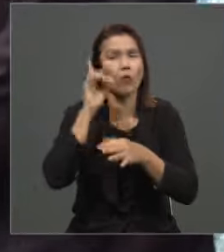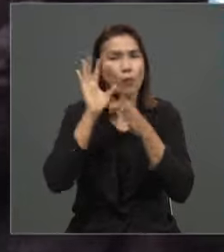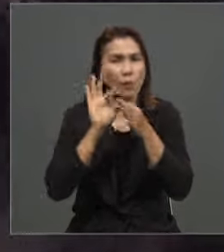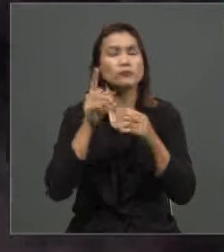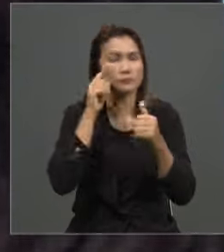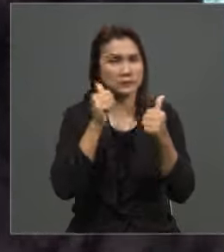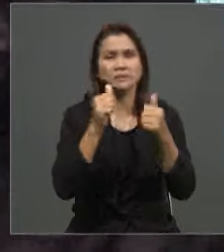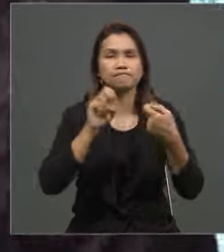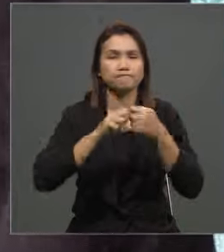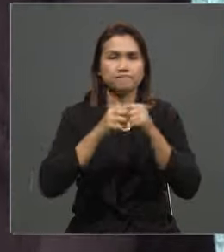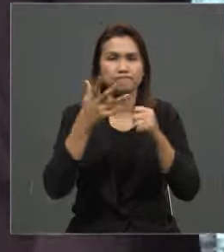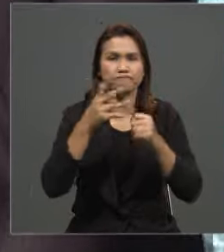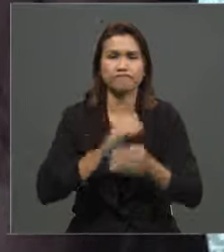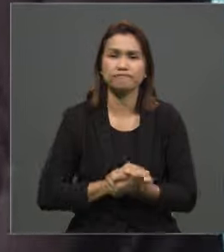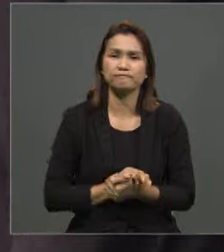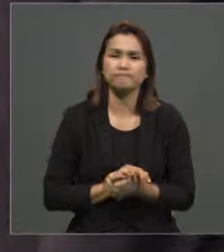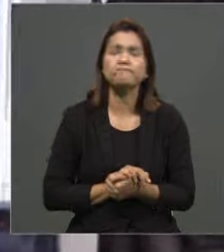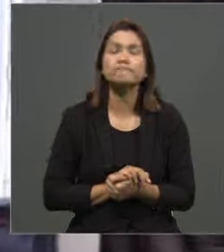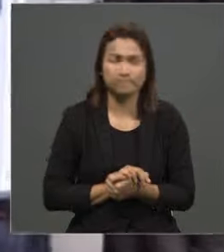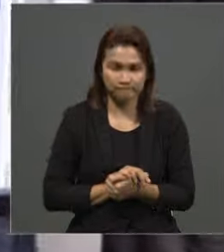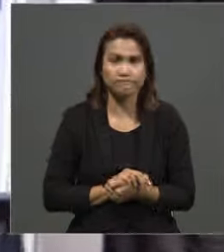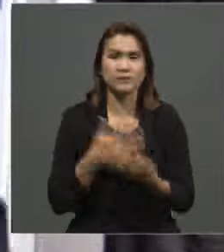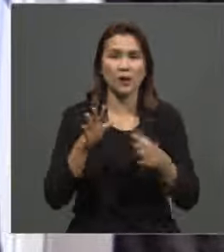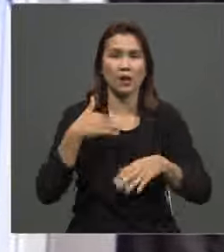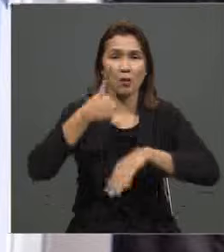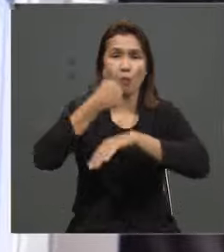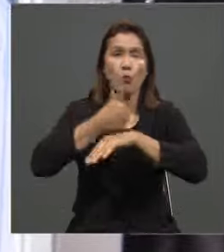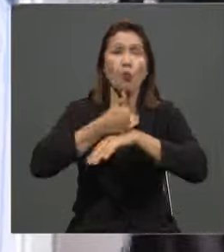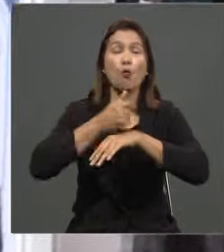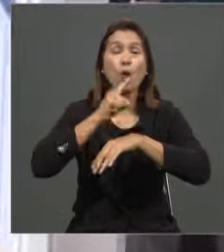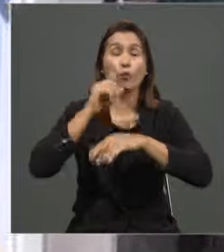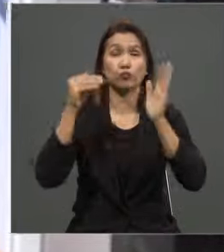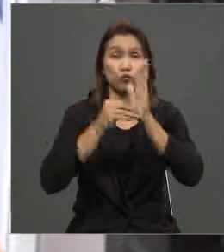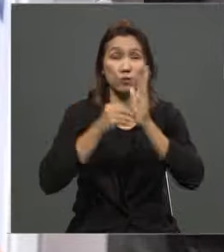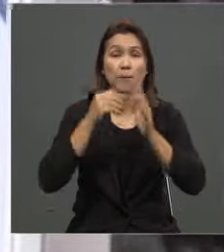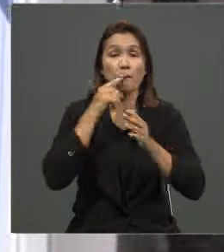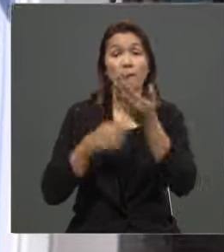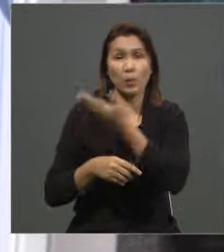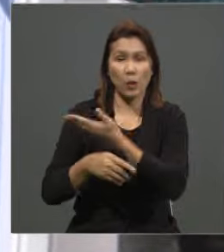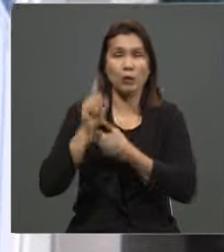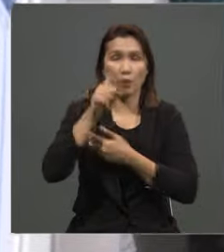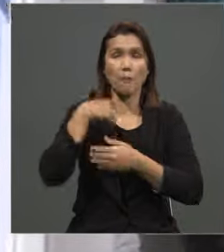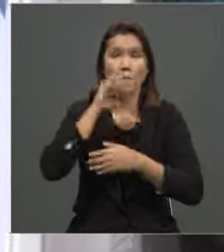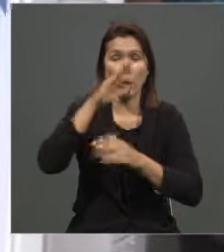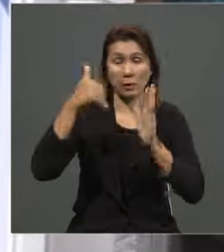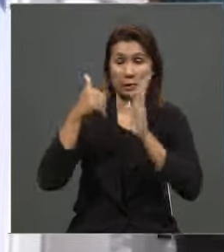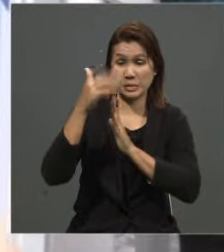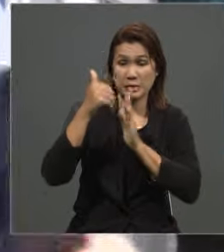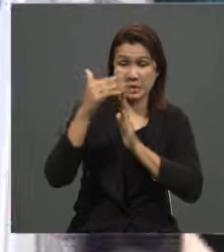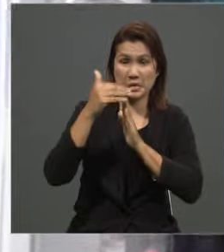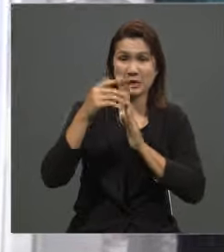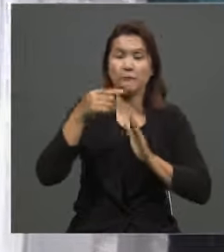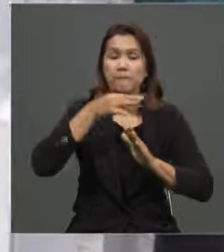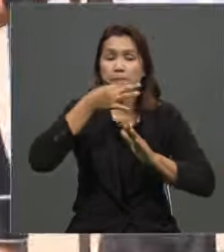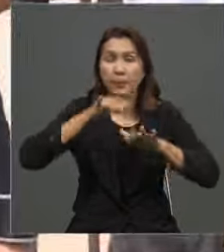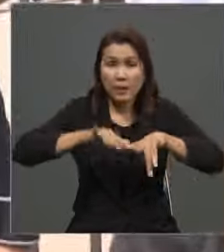ค่ะขณะที่ผู้ว่ากทมบอกนะคะว่ากทมจะต้องรับน้ำเหนือน้ำทะเลหนุนแล้ว